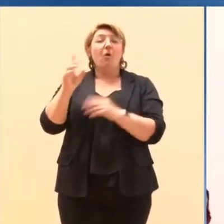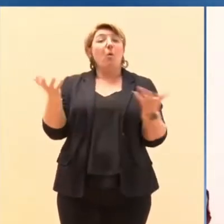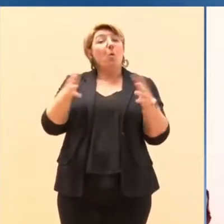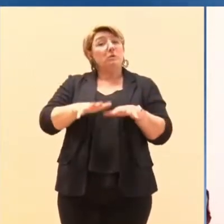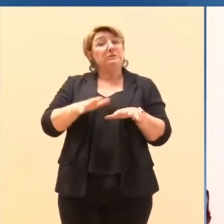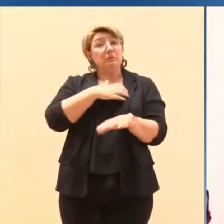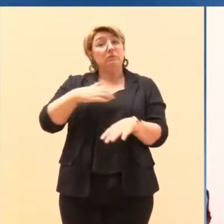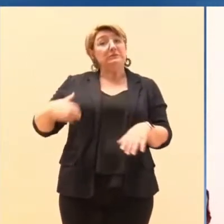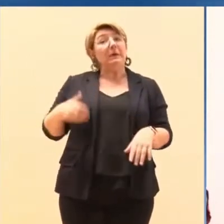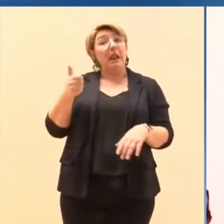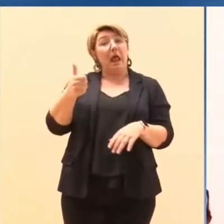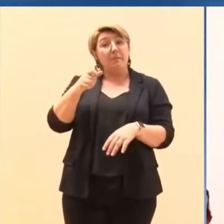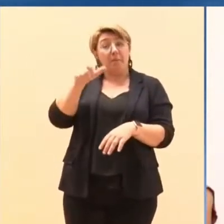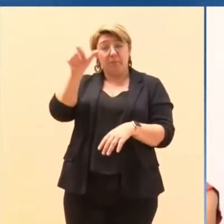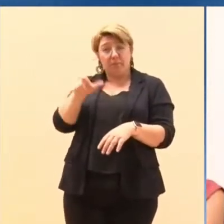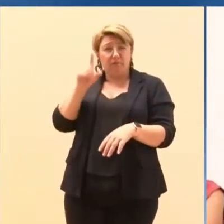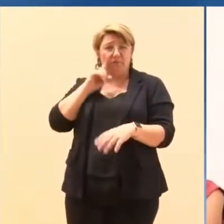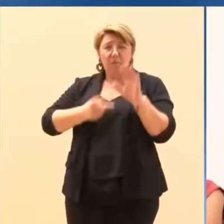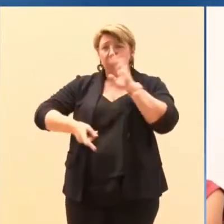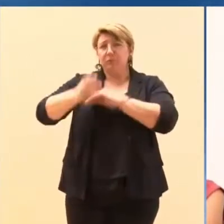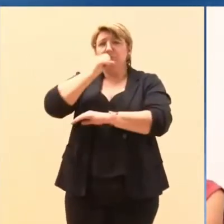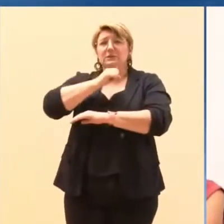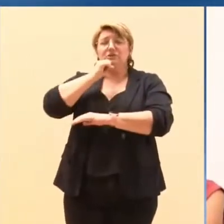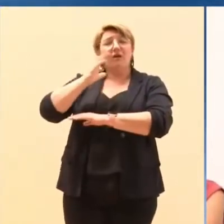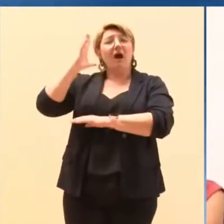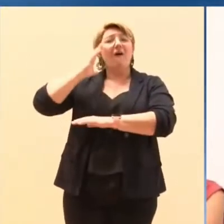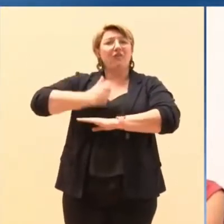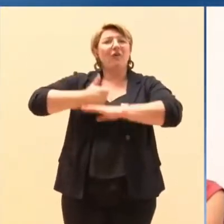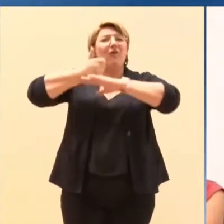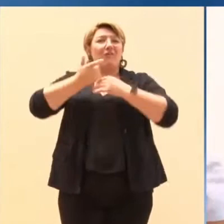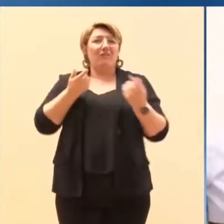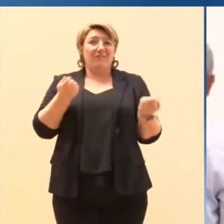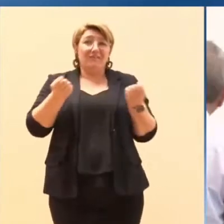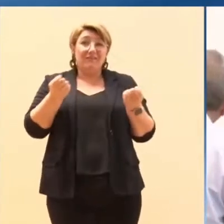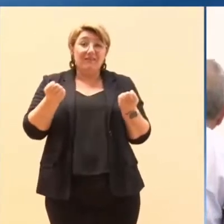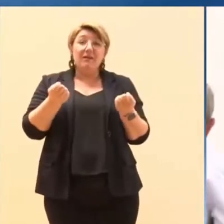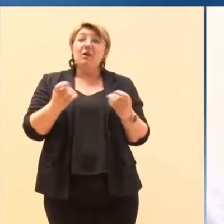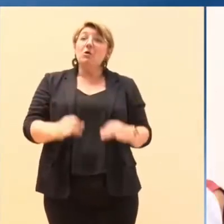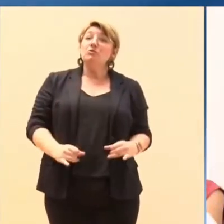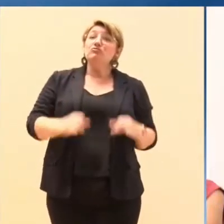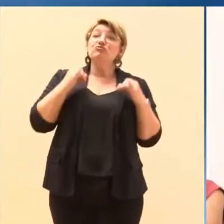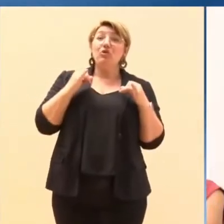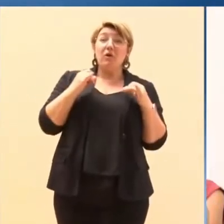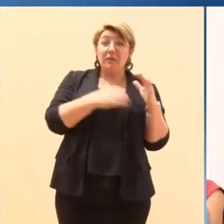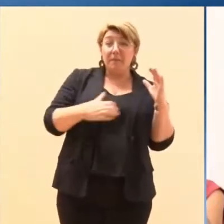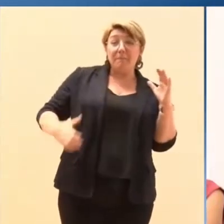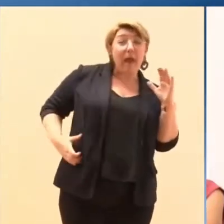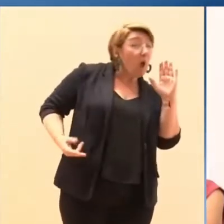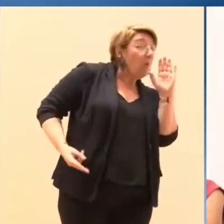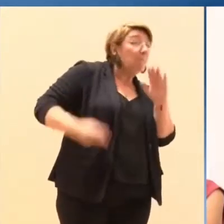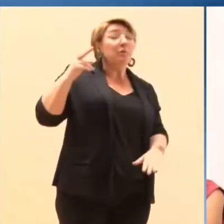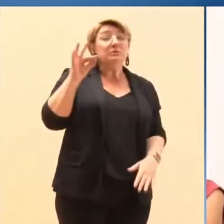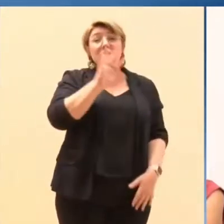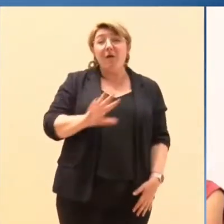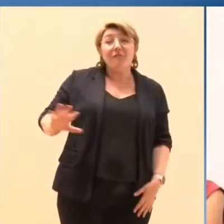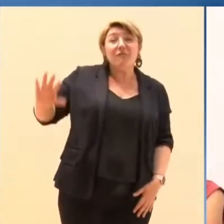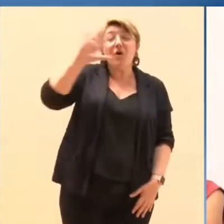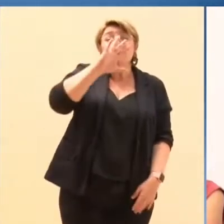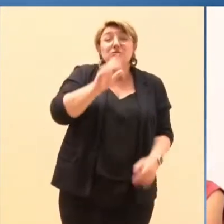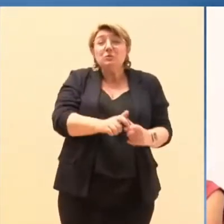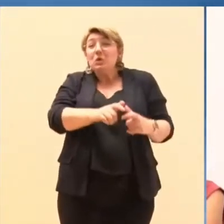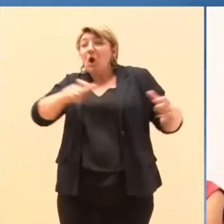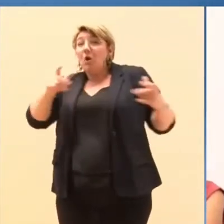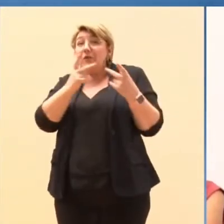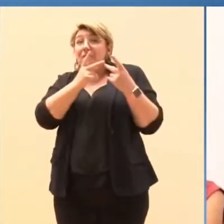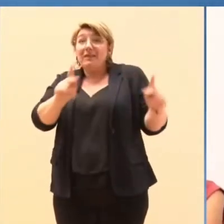qui présidait celui-ci, qui élisait alors le plus jeune maire de France d'une grande ville. Aujourd'hui, me voilà à